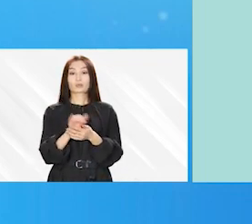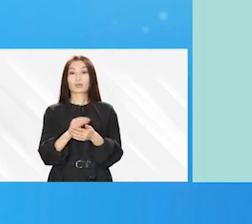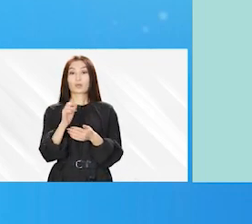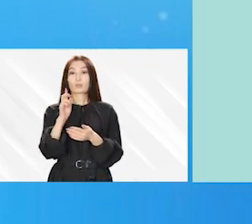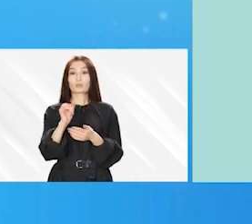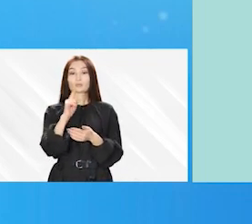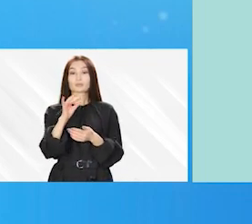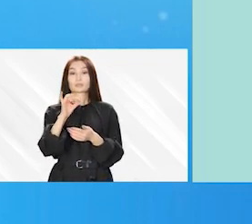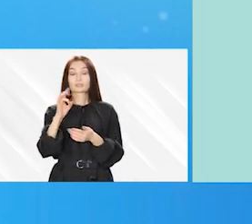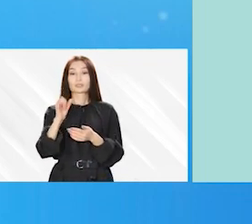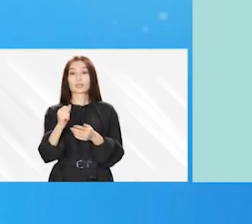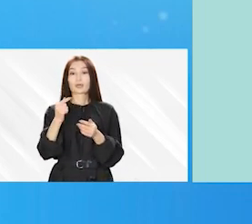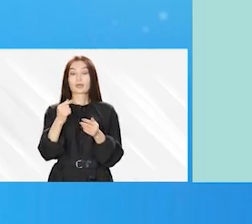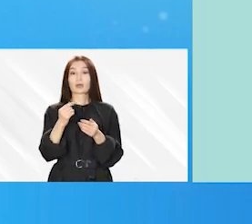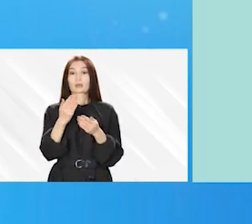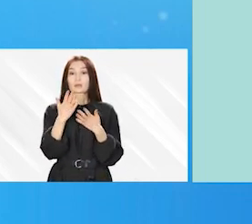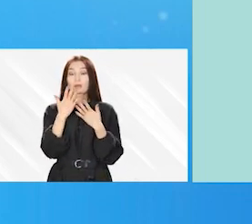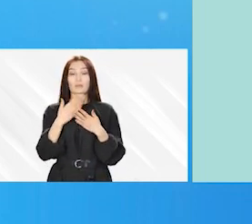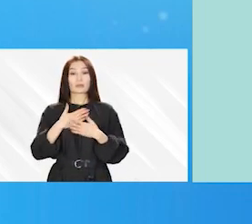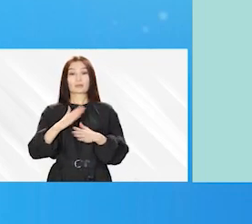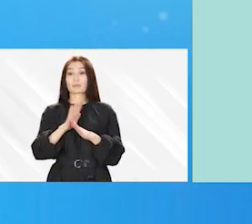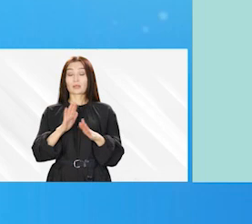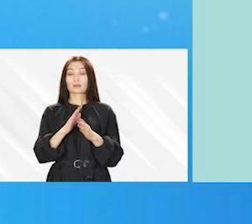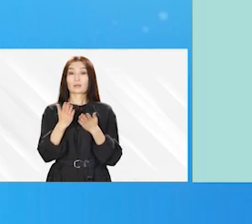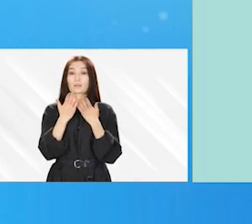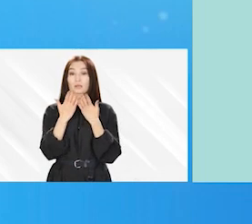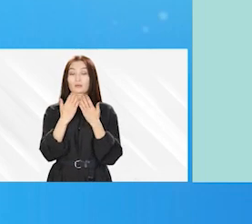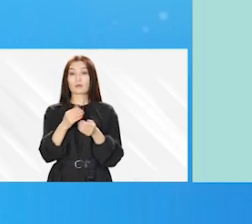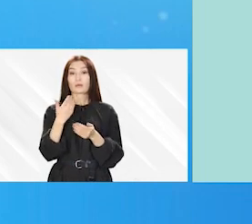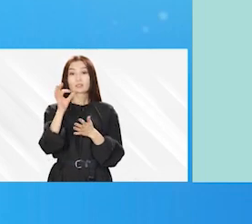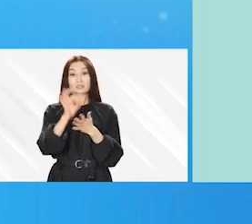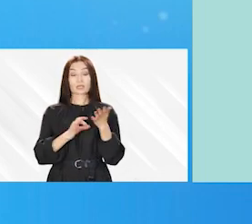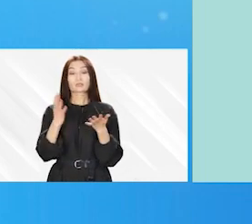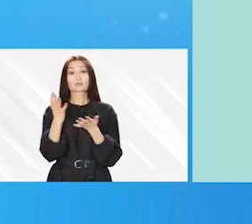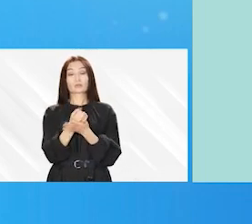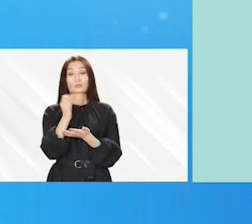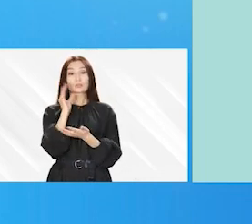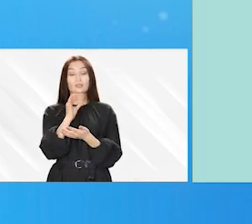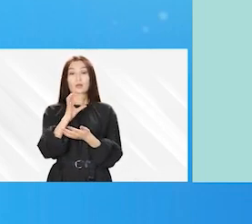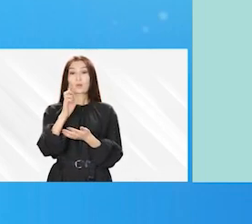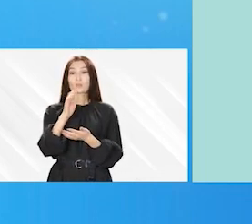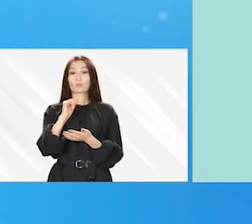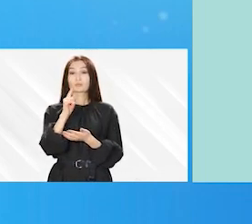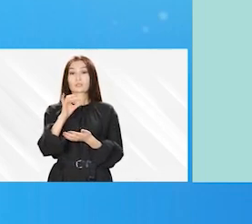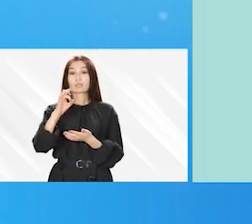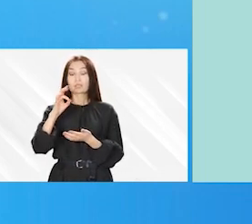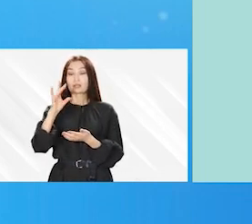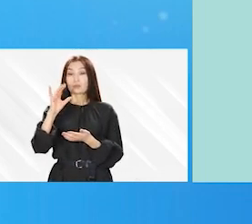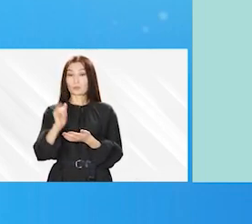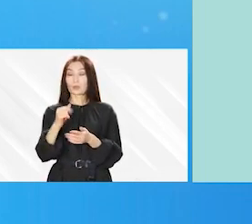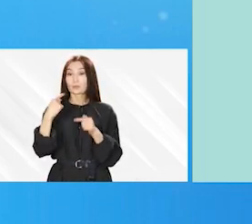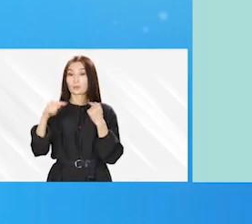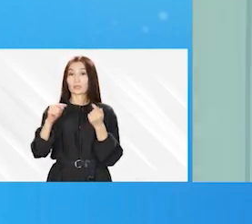бузины напротив запах неприятный понюхав их вы сразу отличить и бузину о других кустарников